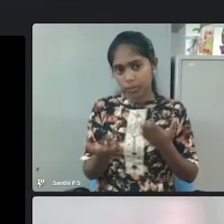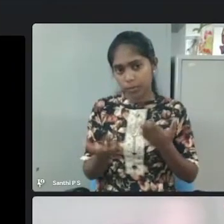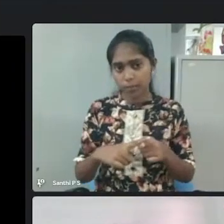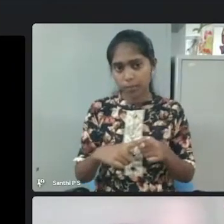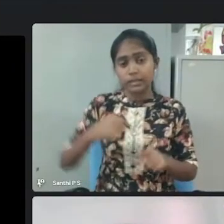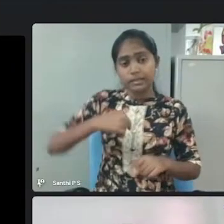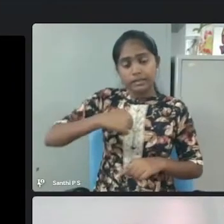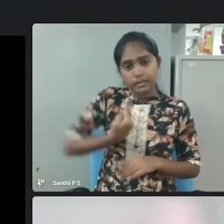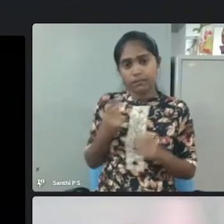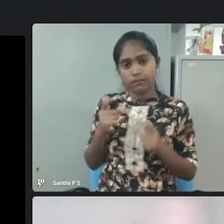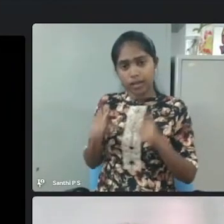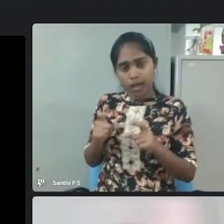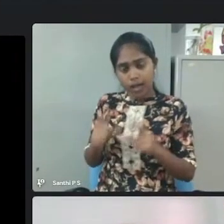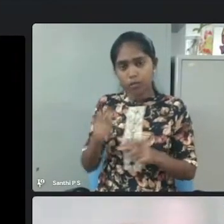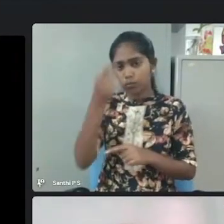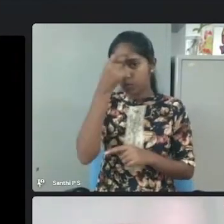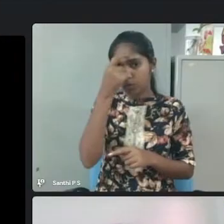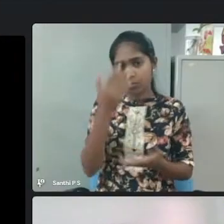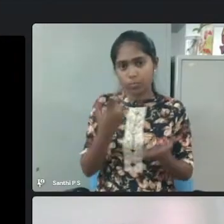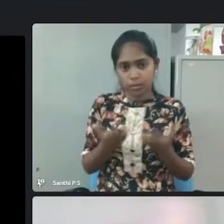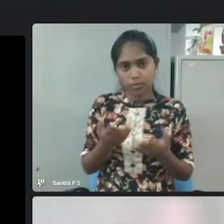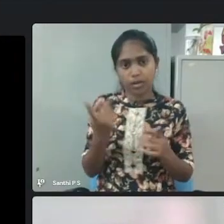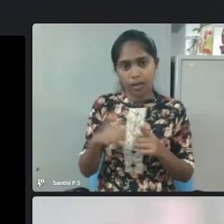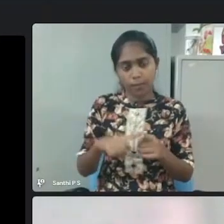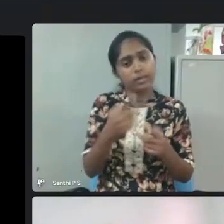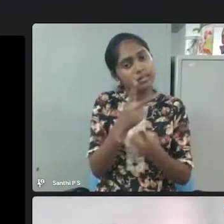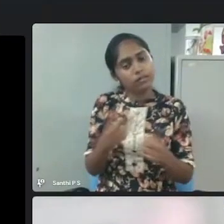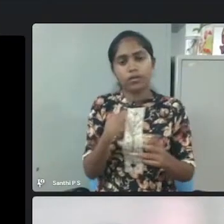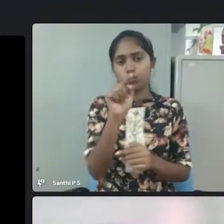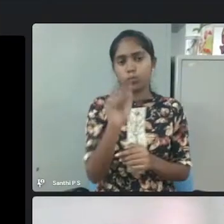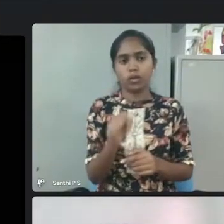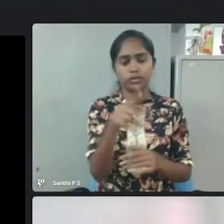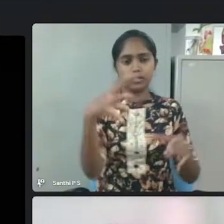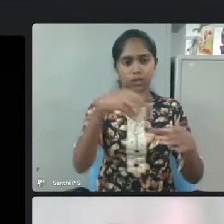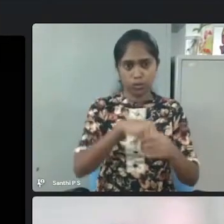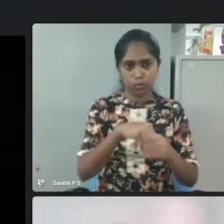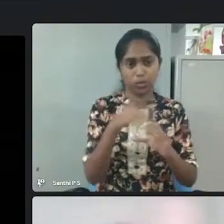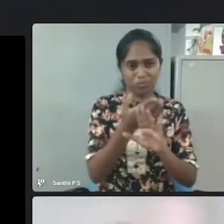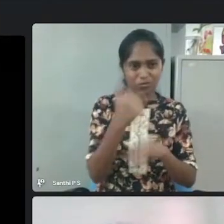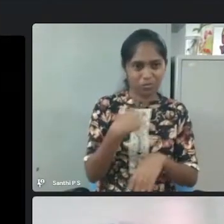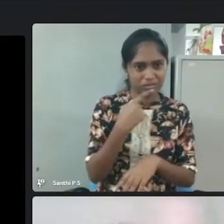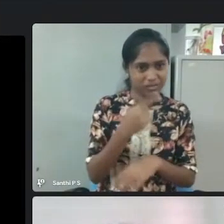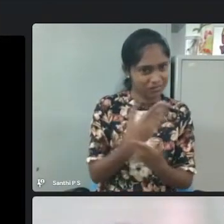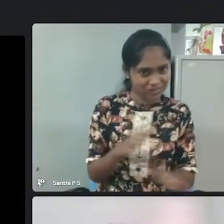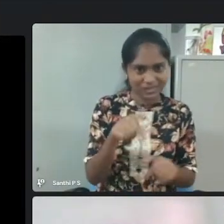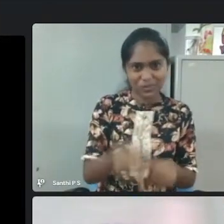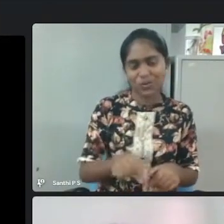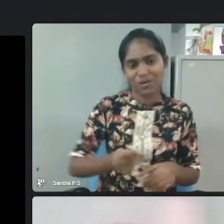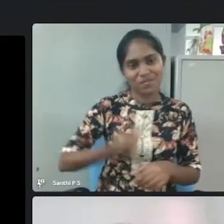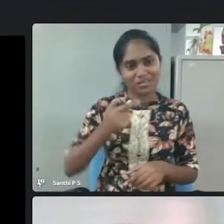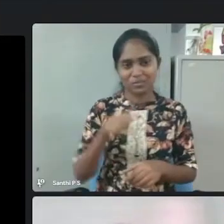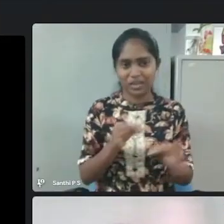പരിചരണം, സെൽഫ് കെയർ, അതിലും എല്ലാം വെല്ലുവിളികൾ തരുന്നു. ഇതെല്ലാം നമ്മൾ നേരത്തെ കുറിച്ച് പറഞ്ഞതാണ്. അതുകൊണ്ട് കുറച്ചുകൂടി സ്പീഡിൽ പോവുകയാണ്.